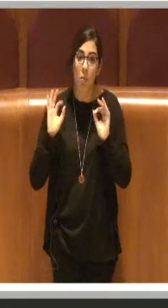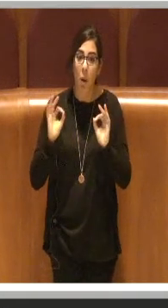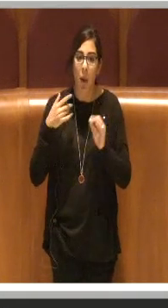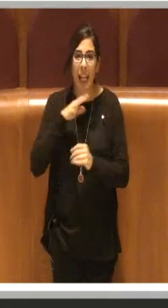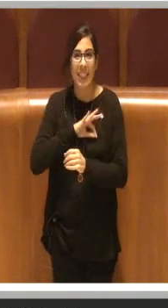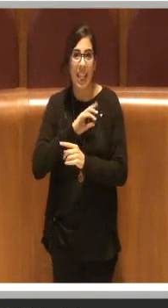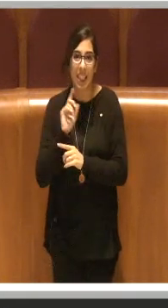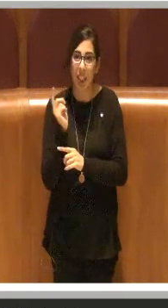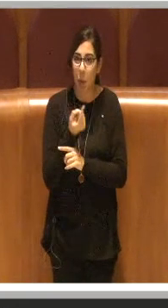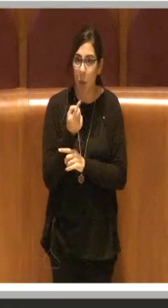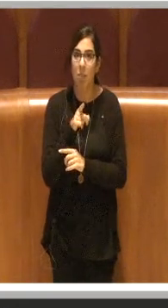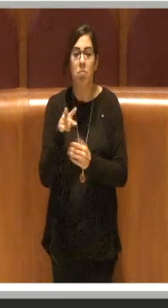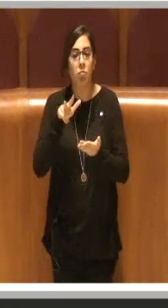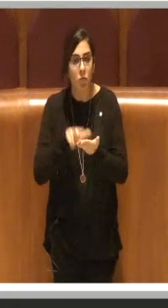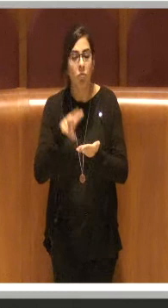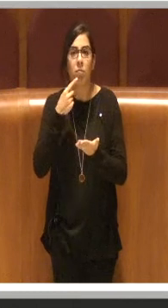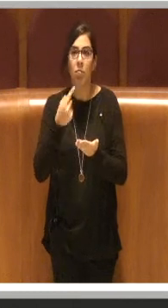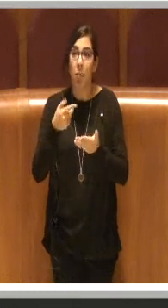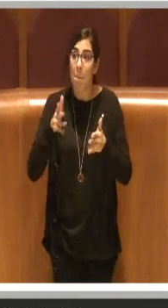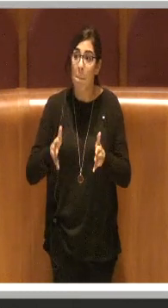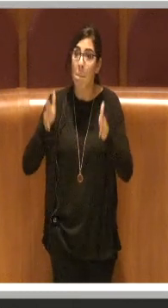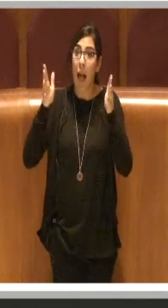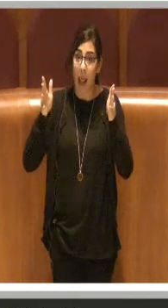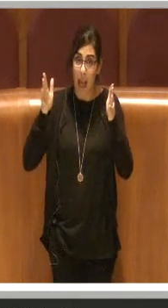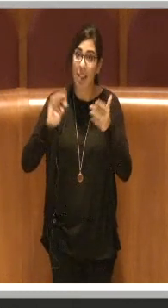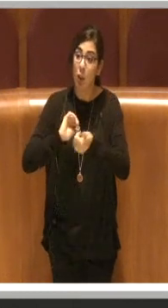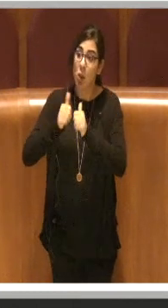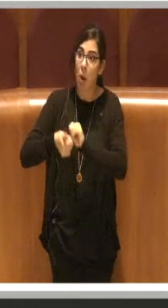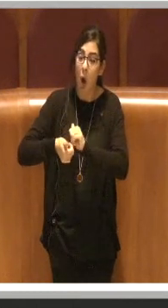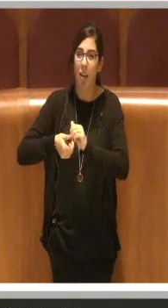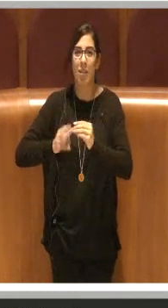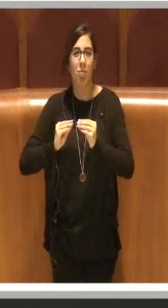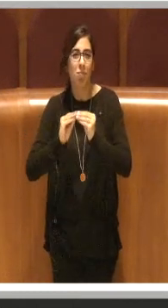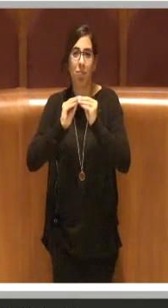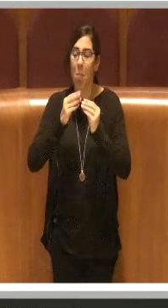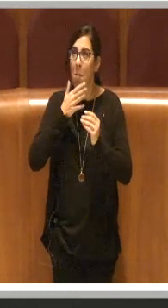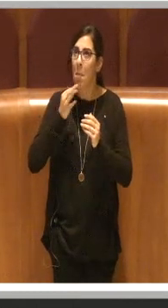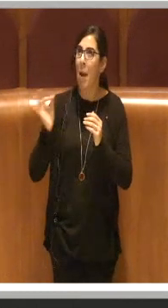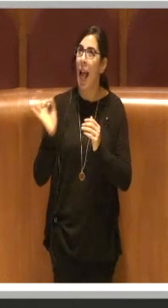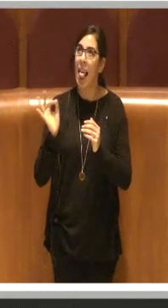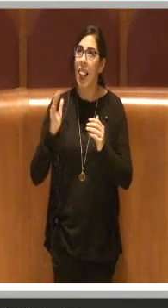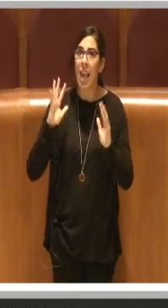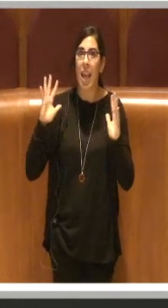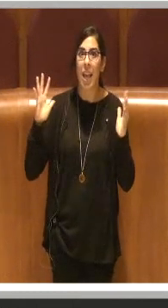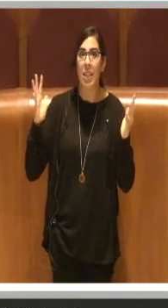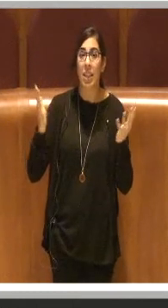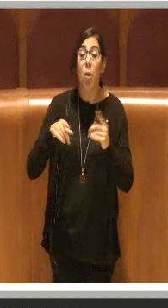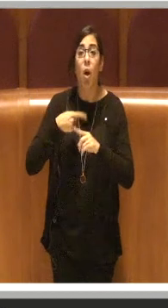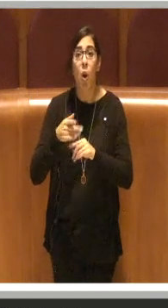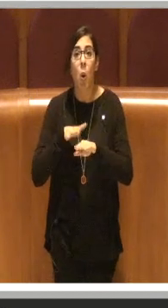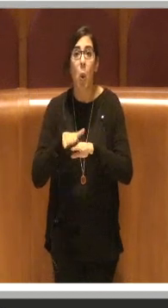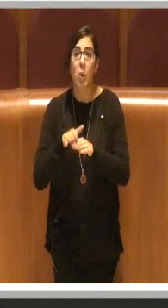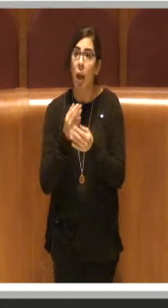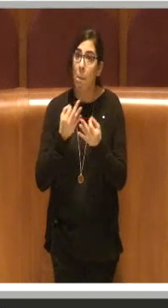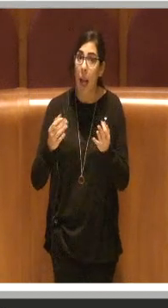l'interesse di tutti, ovvero che il palazzetto venga realizzato, sia bellissimo, ma soprattutto venga utilizzato poi correttamente per